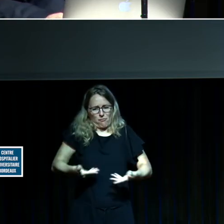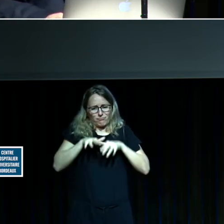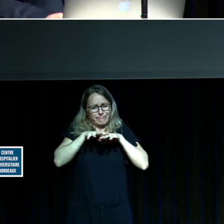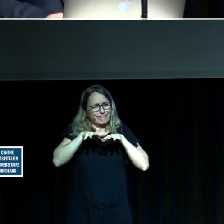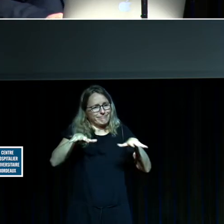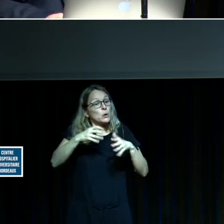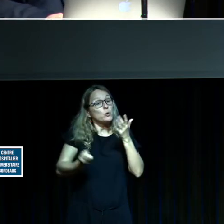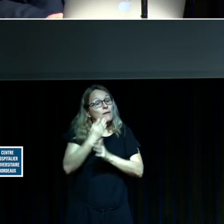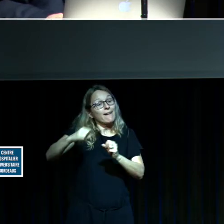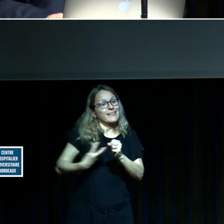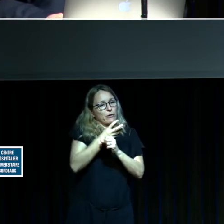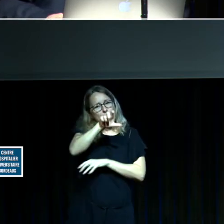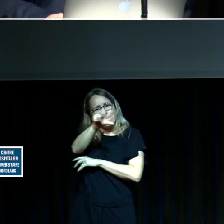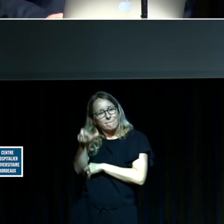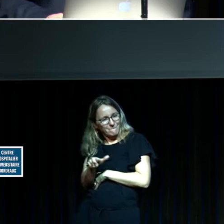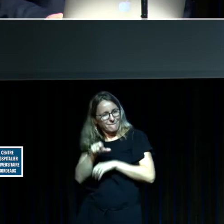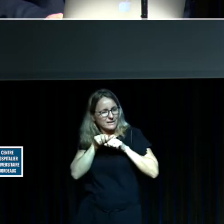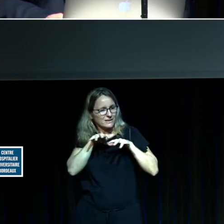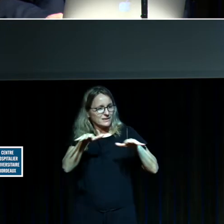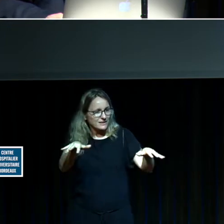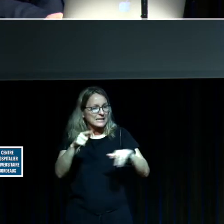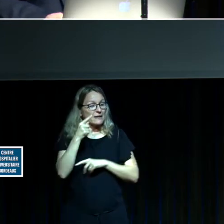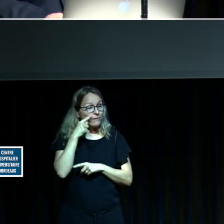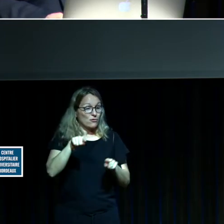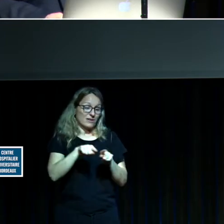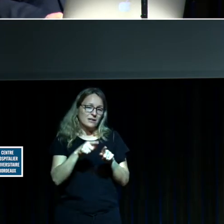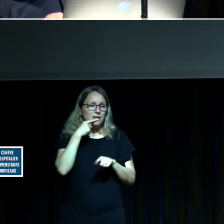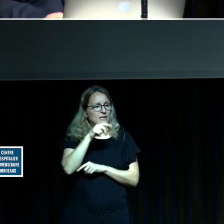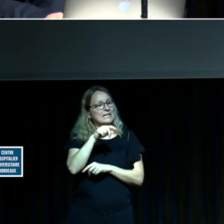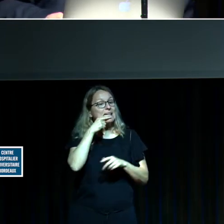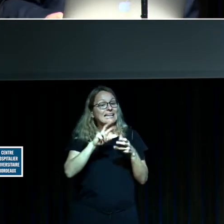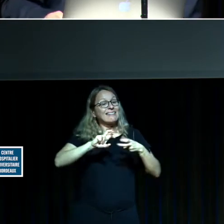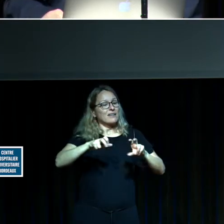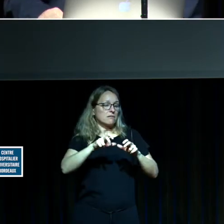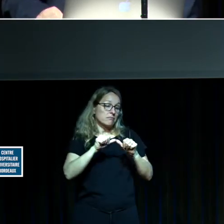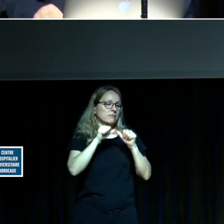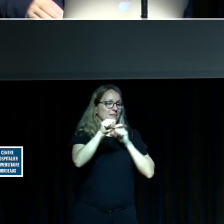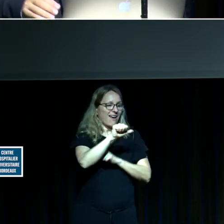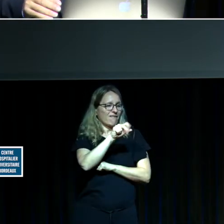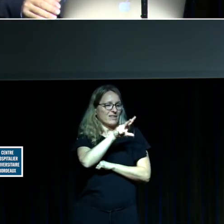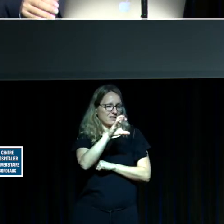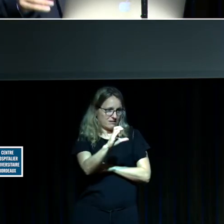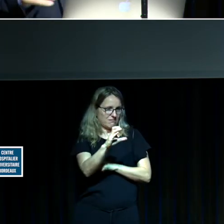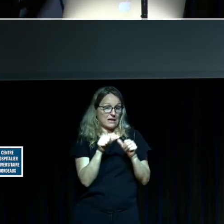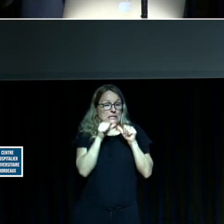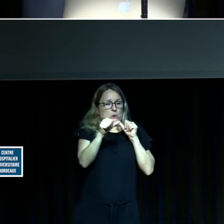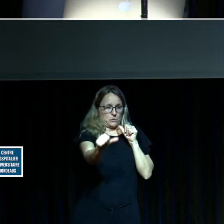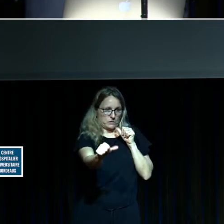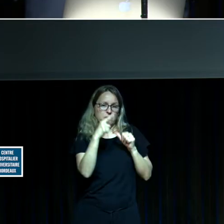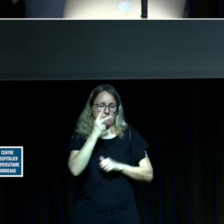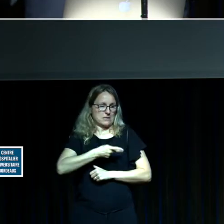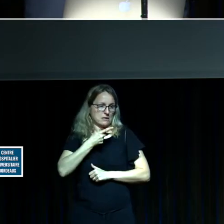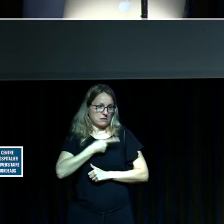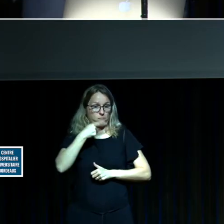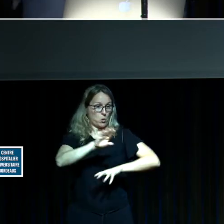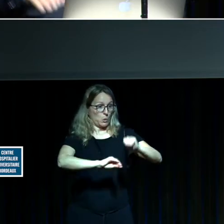la Nouvelle-Aquitaine. C'est une illustration du réseau de télé-AVC ou de télé-thrombolyse, donc qui permet de prendre en charge à